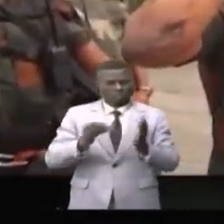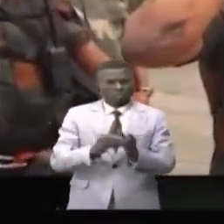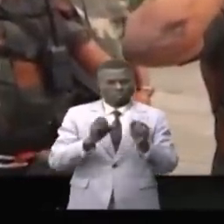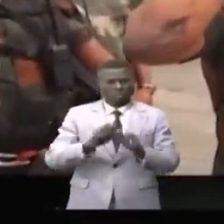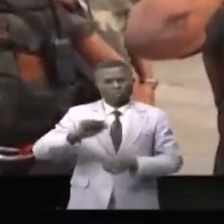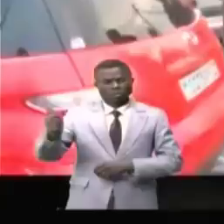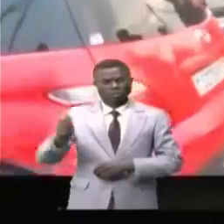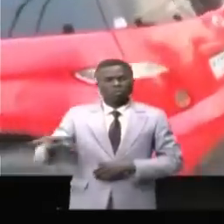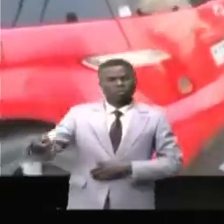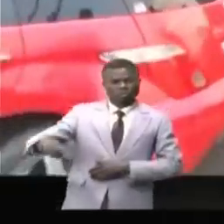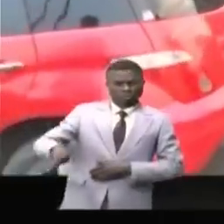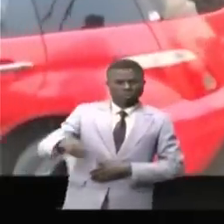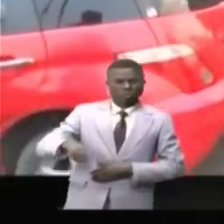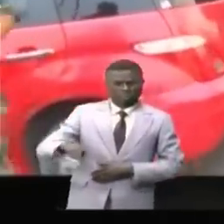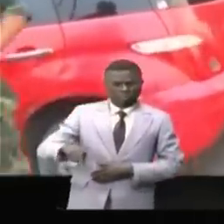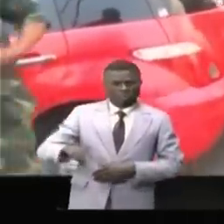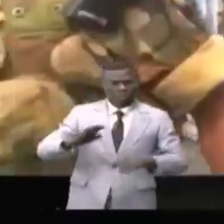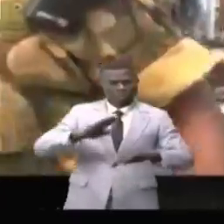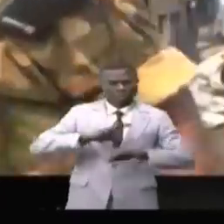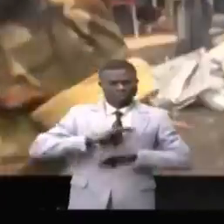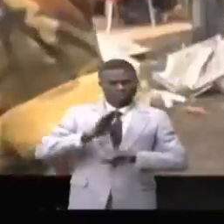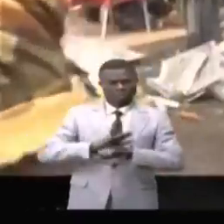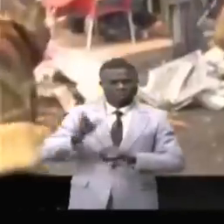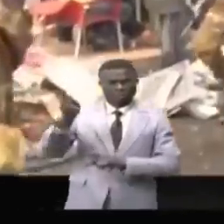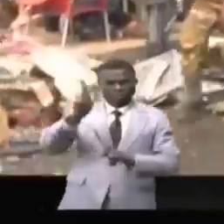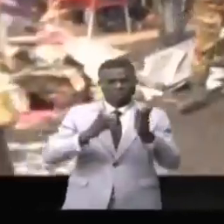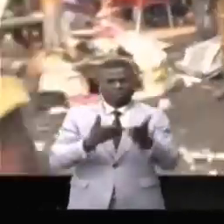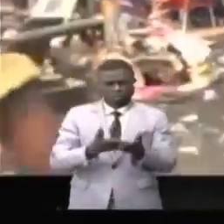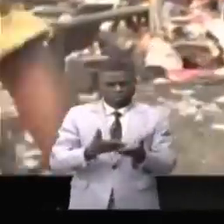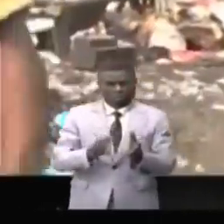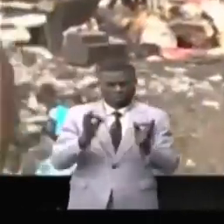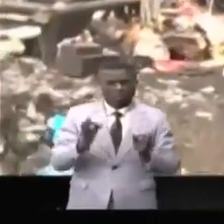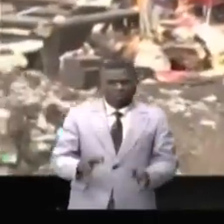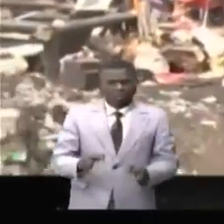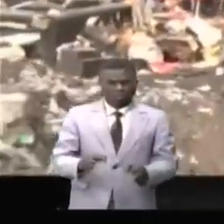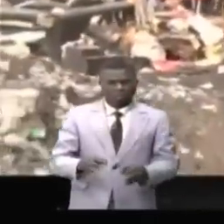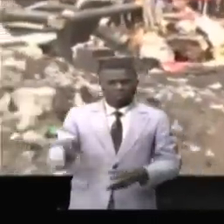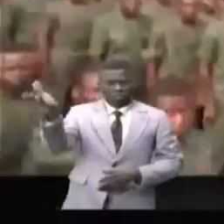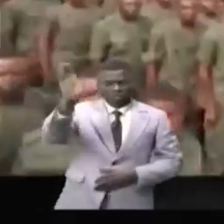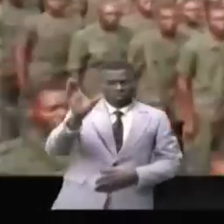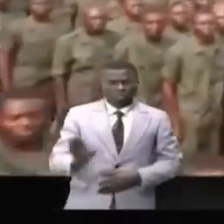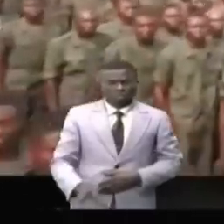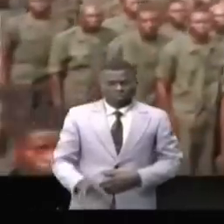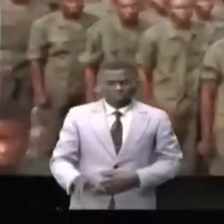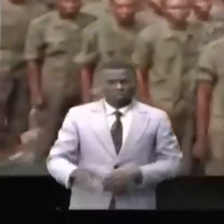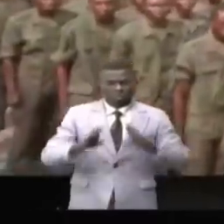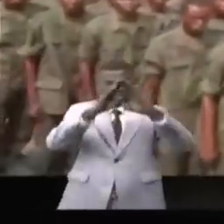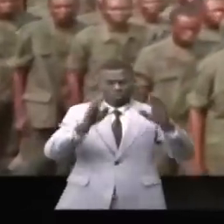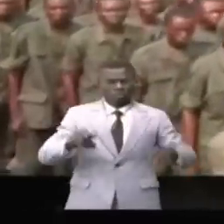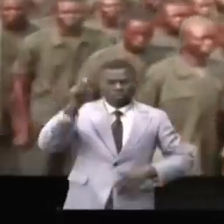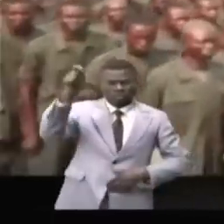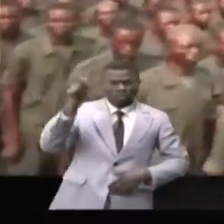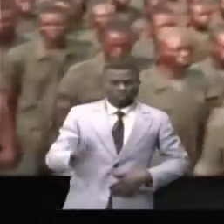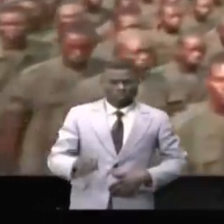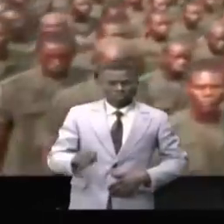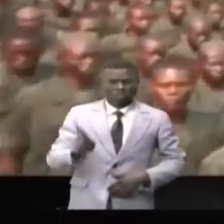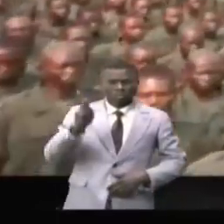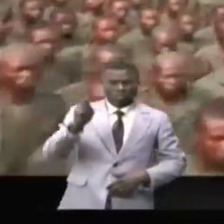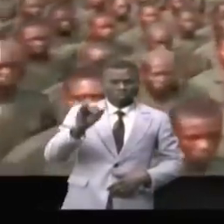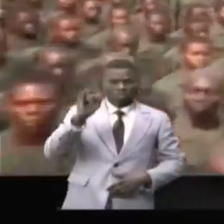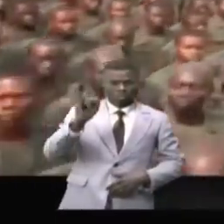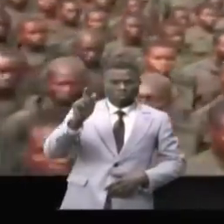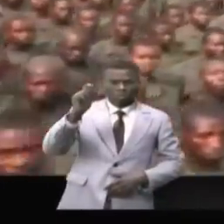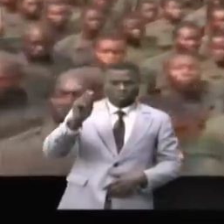plein rétablissement à la grande satisfaction de tous, alors que dans le Congo central, les camps militaires de la base de Kitona, où